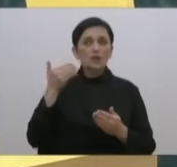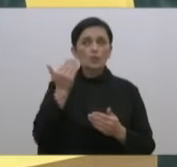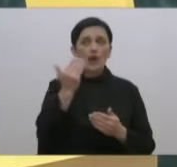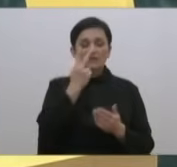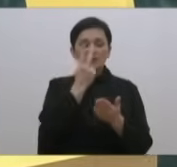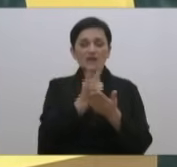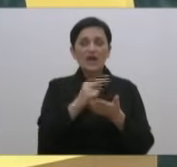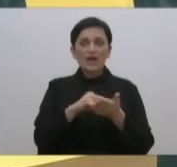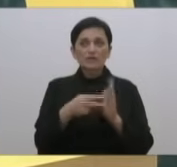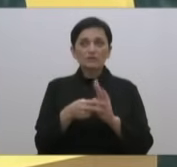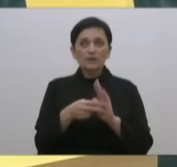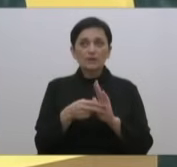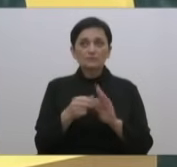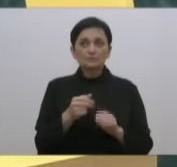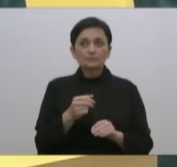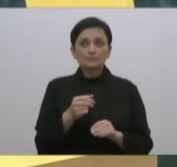მათი ხედვა,